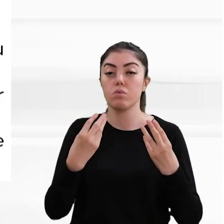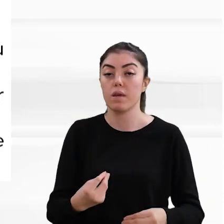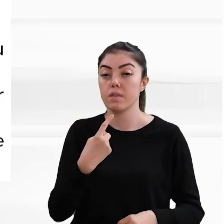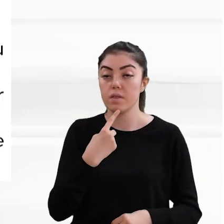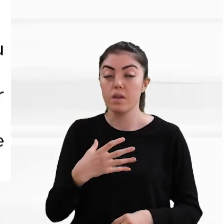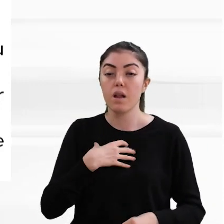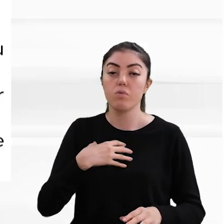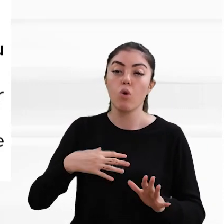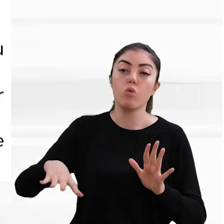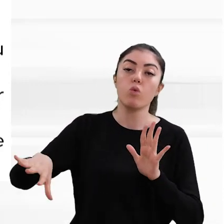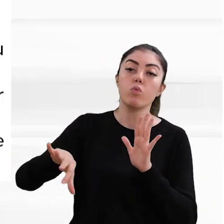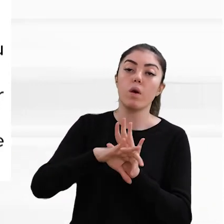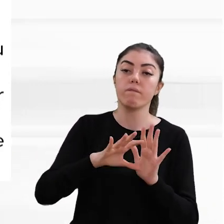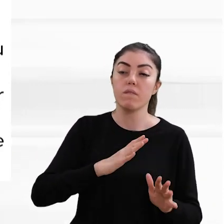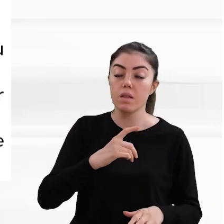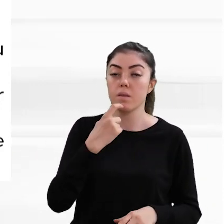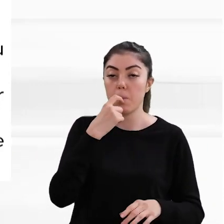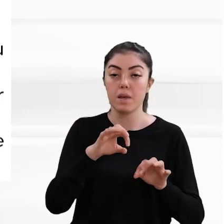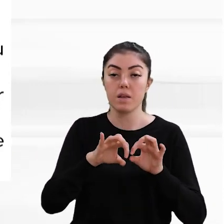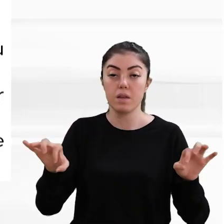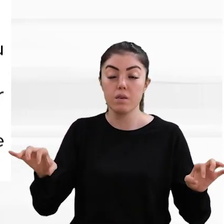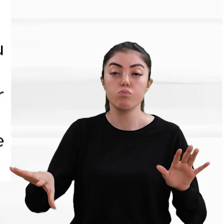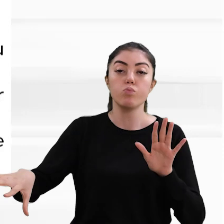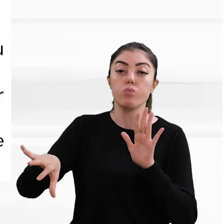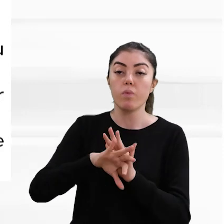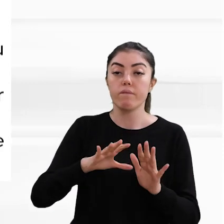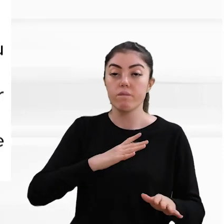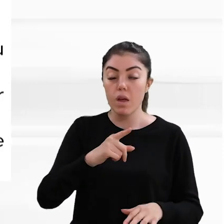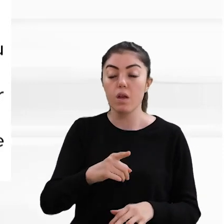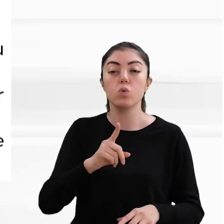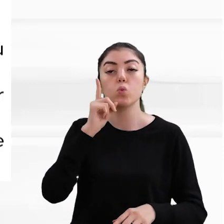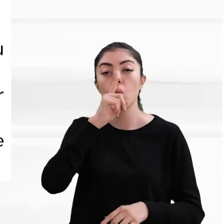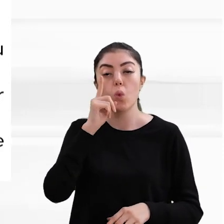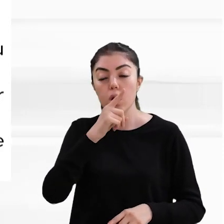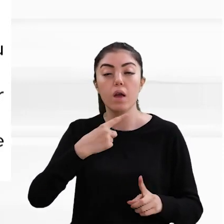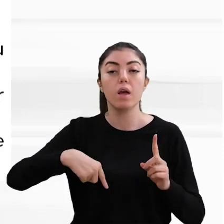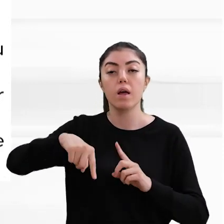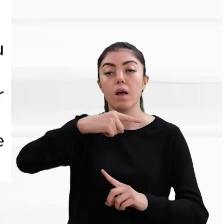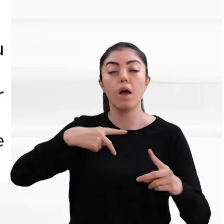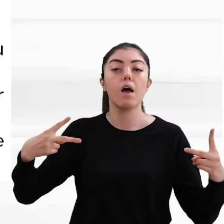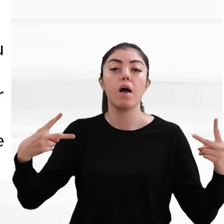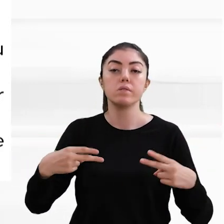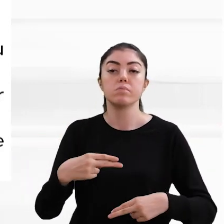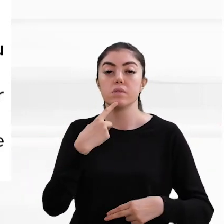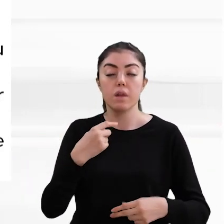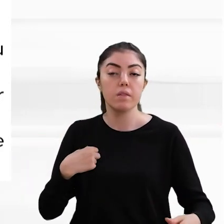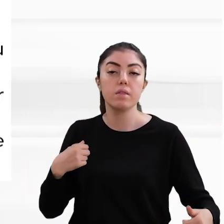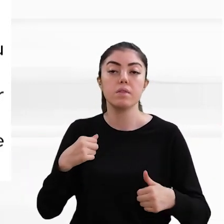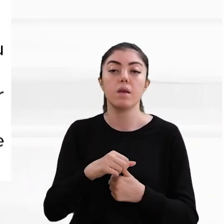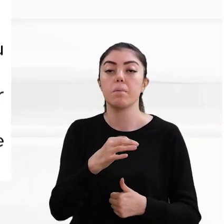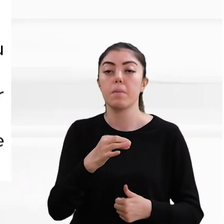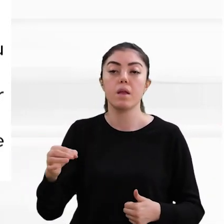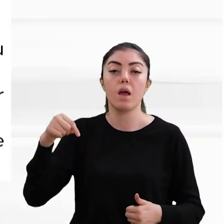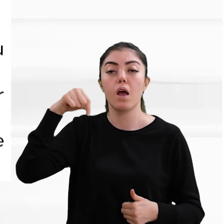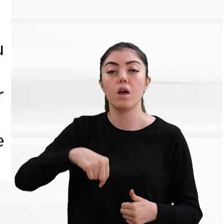etkisi gösterecek. Demir bilyeyi kendisine doğru çekecek. Demir bilyeyi çekince buradaki açıklıktan dolayı devreden akım kesilecek